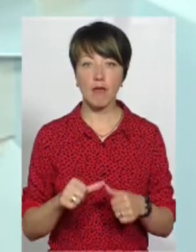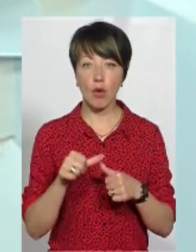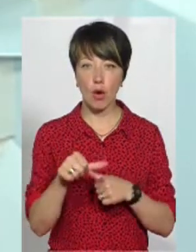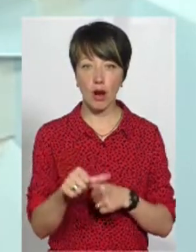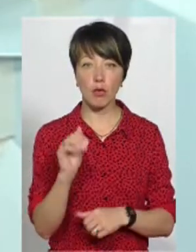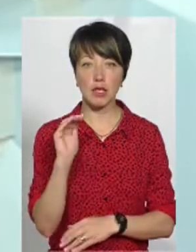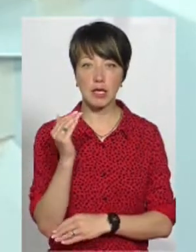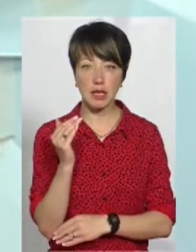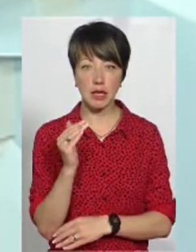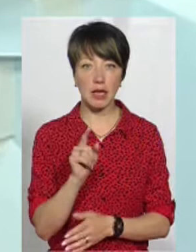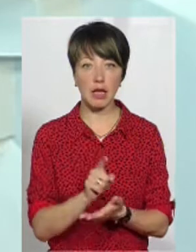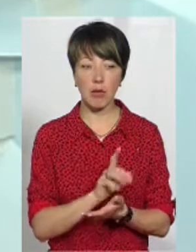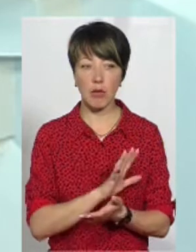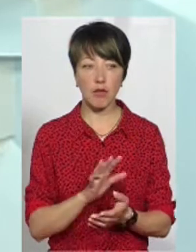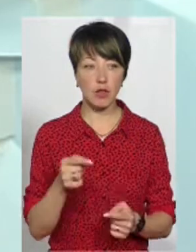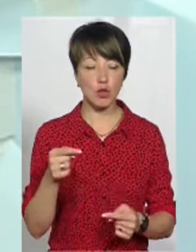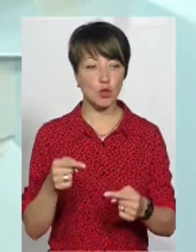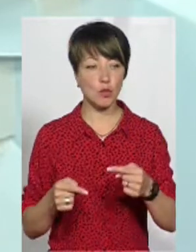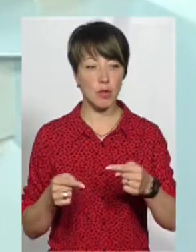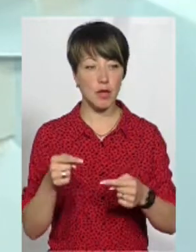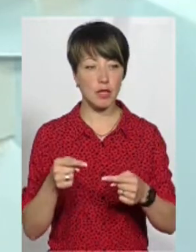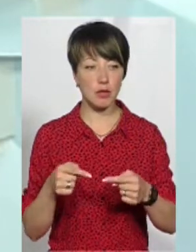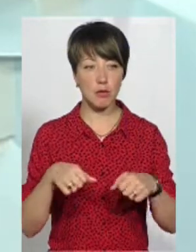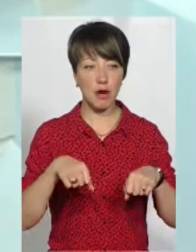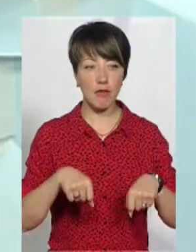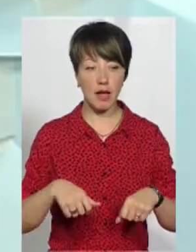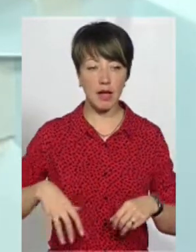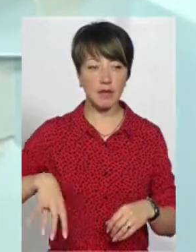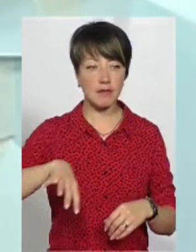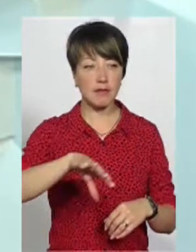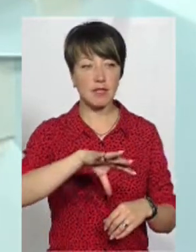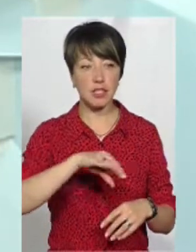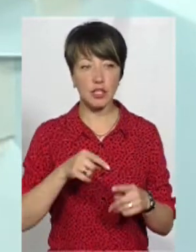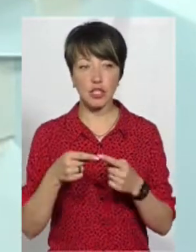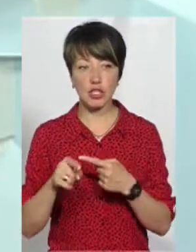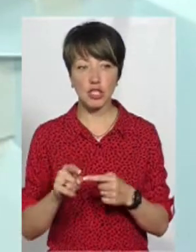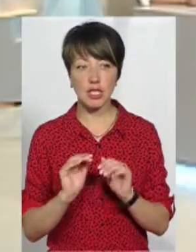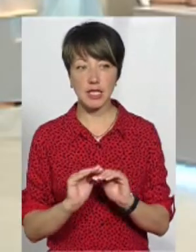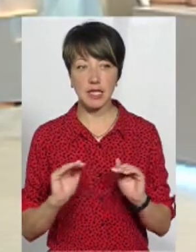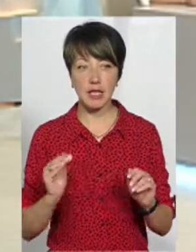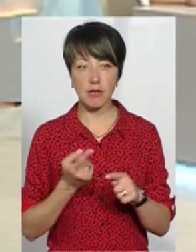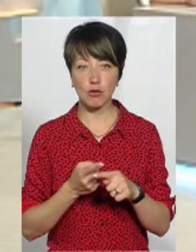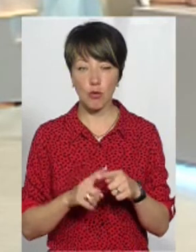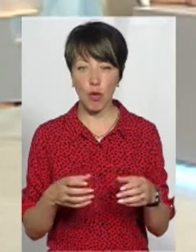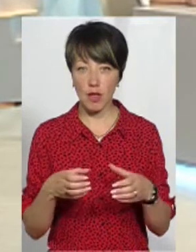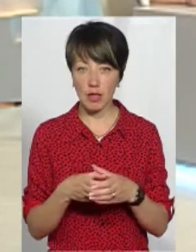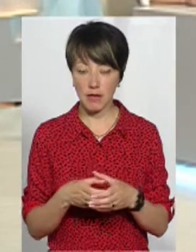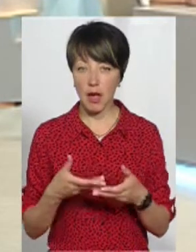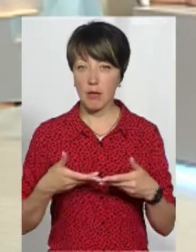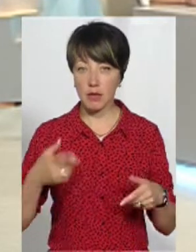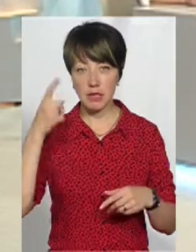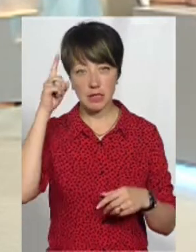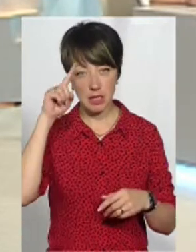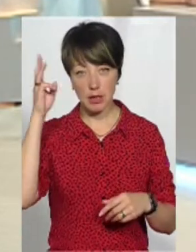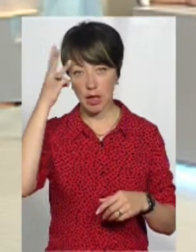окремої дитини не повинно суперечити правам всіх інших дітей в цьому колективі. Ми знаємо, що